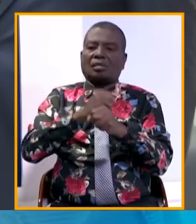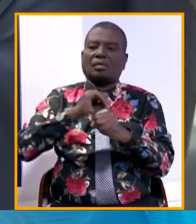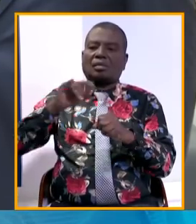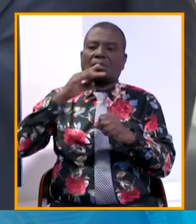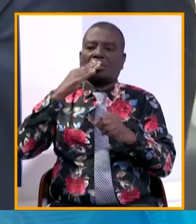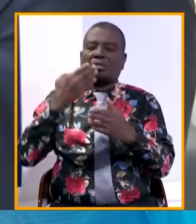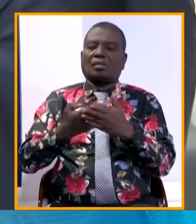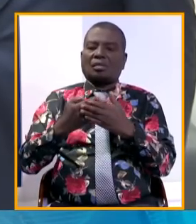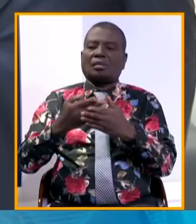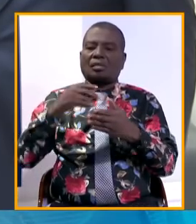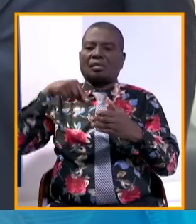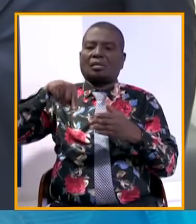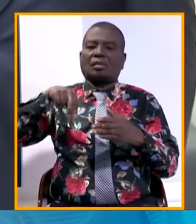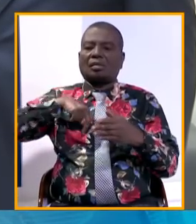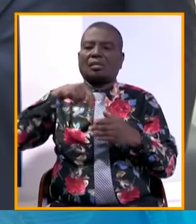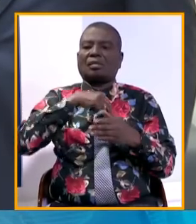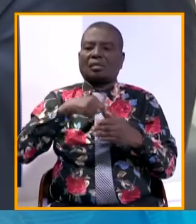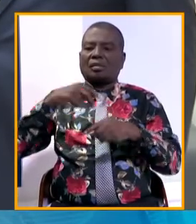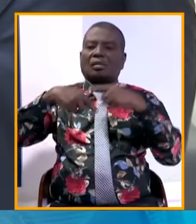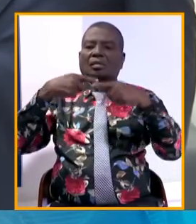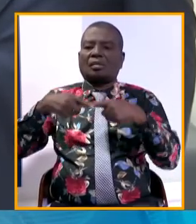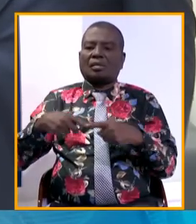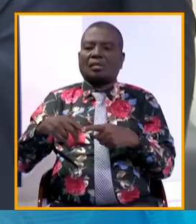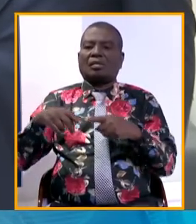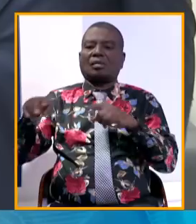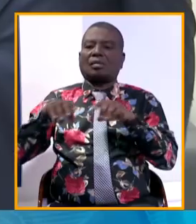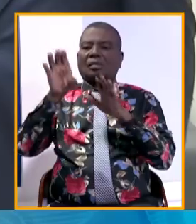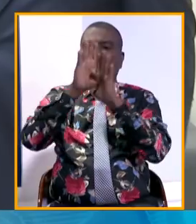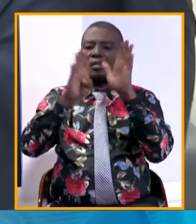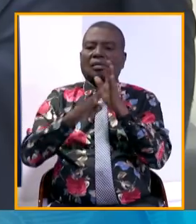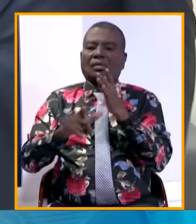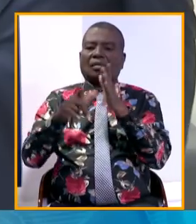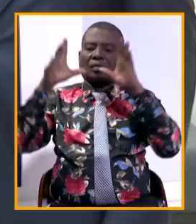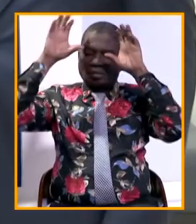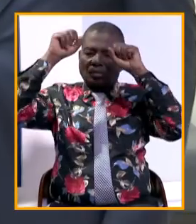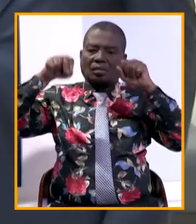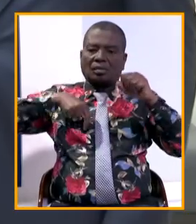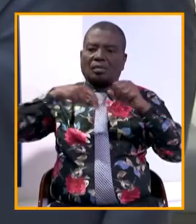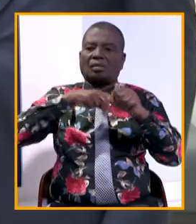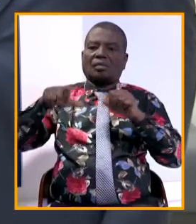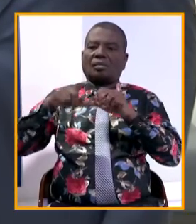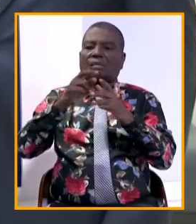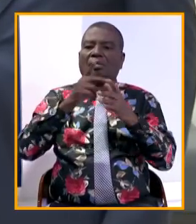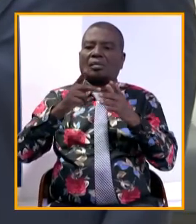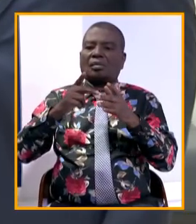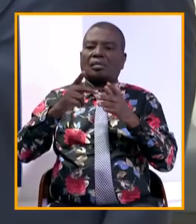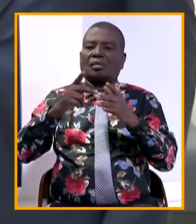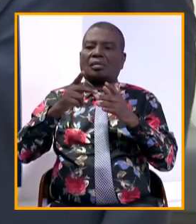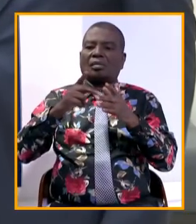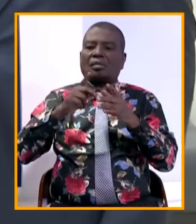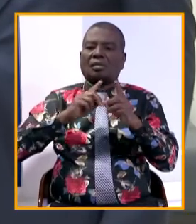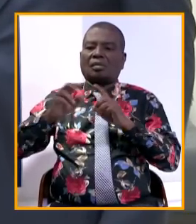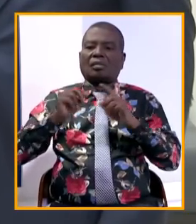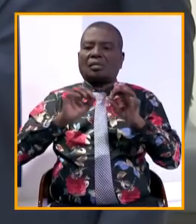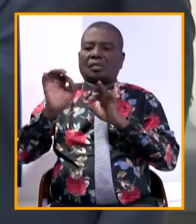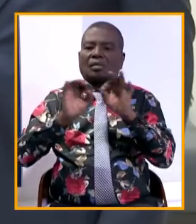est de bon aloi que nous passions à rendre compte au vice-président. Donc nous lui avons fait part un peu de nos